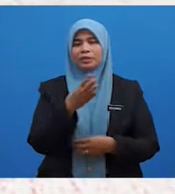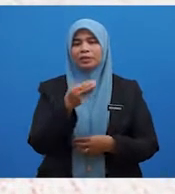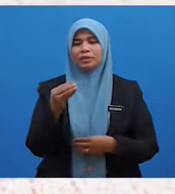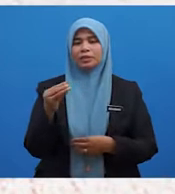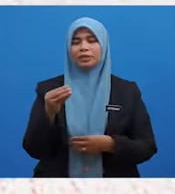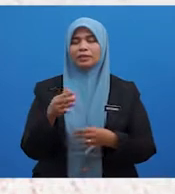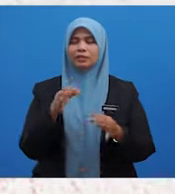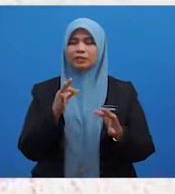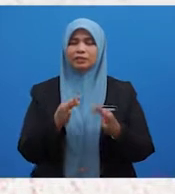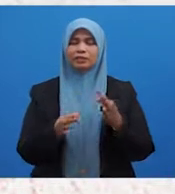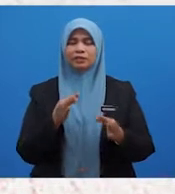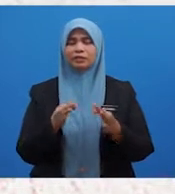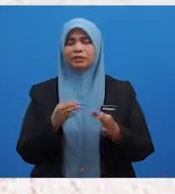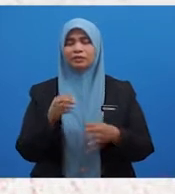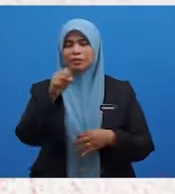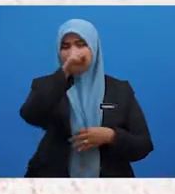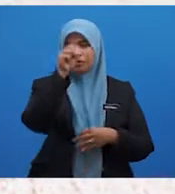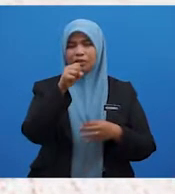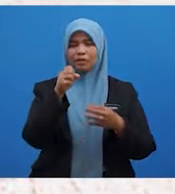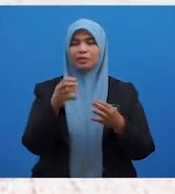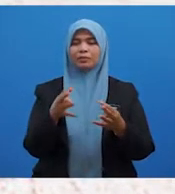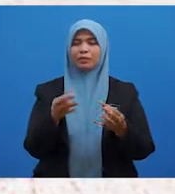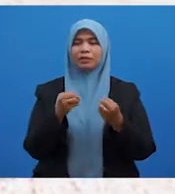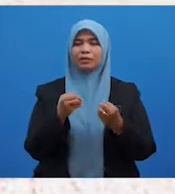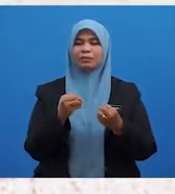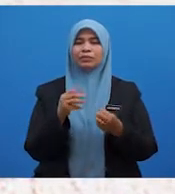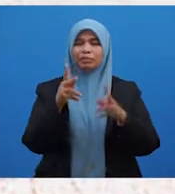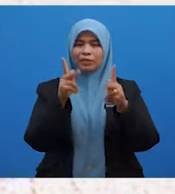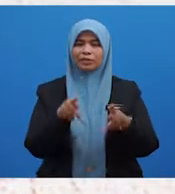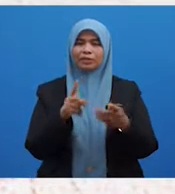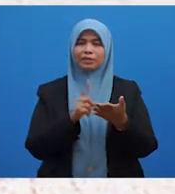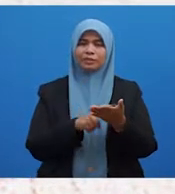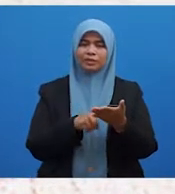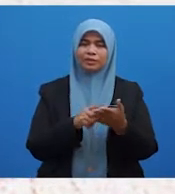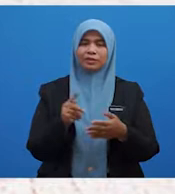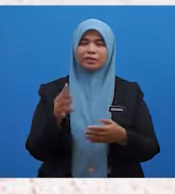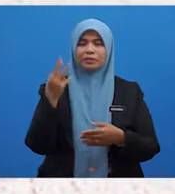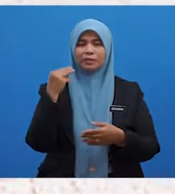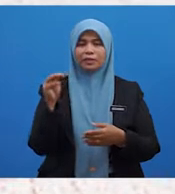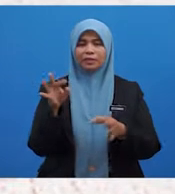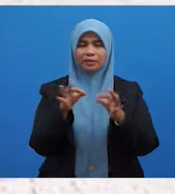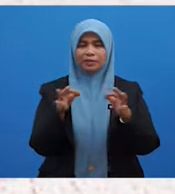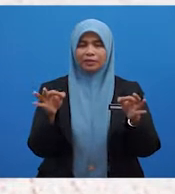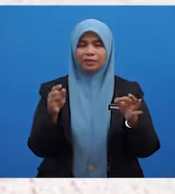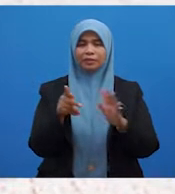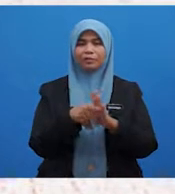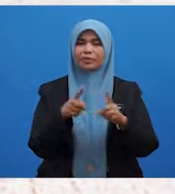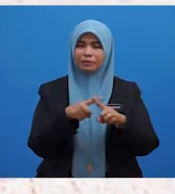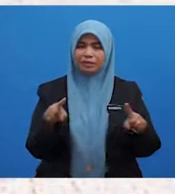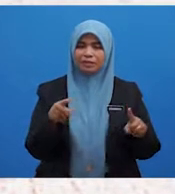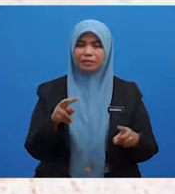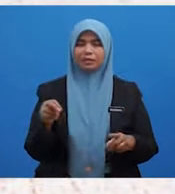Manakala, jika soalan meminta pelajar bincangkan, maka ayat perbandingan